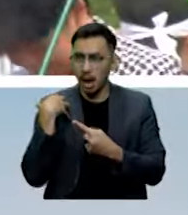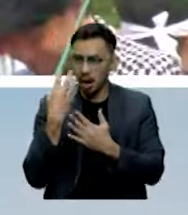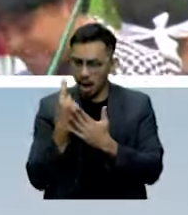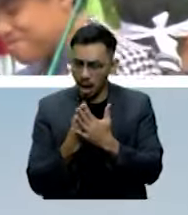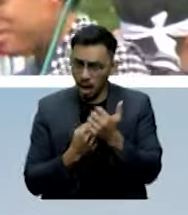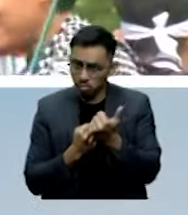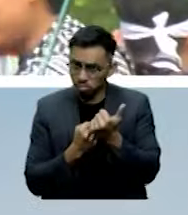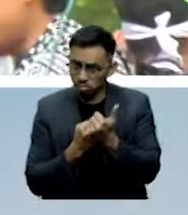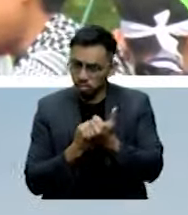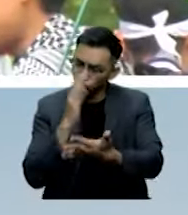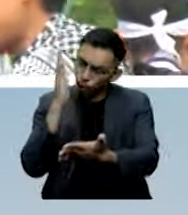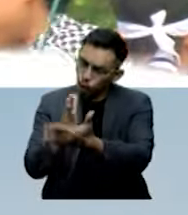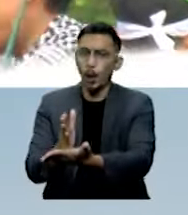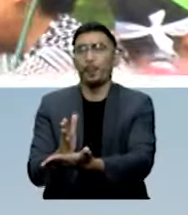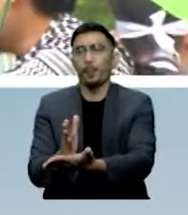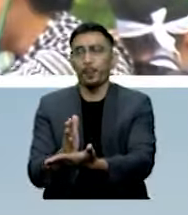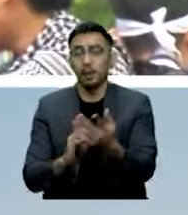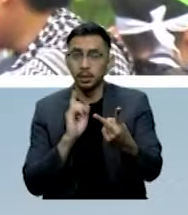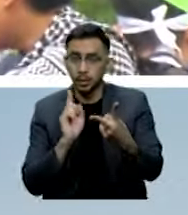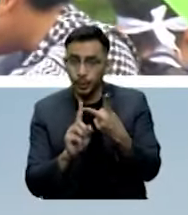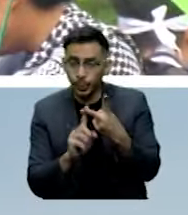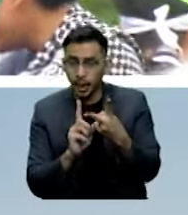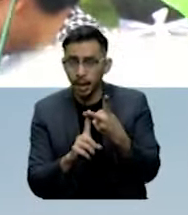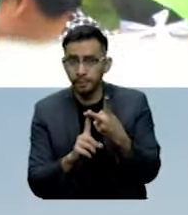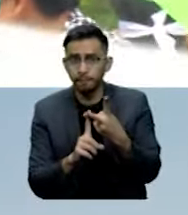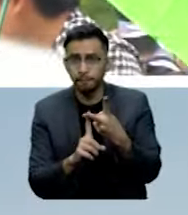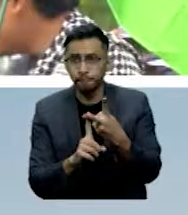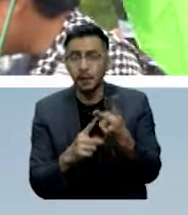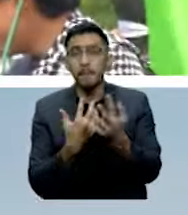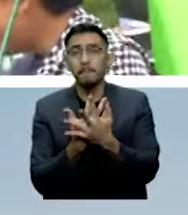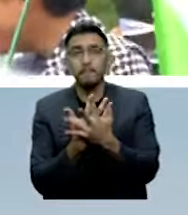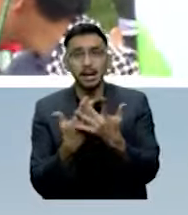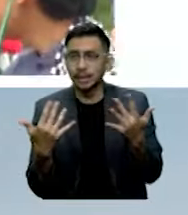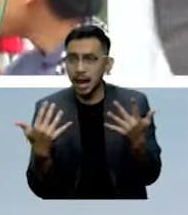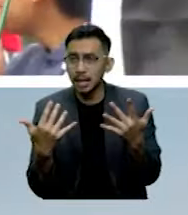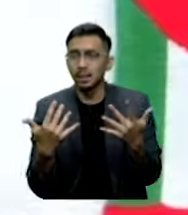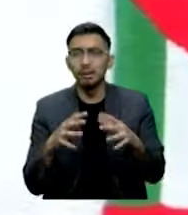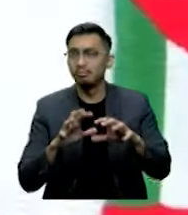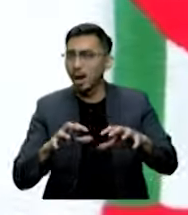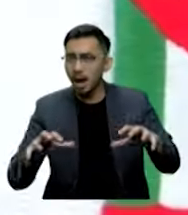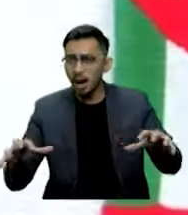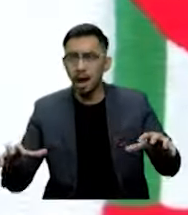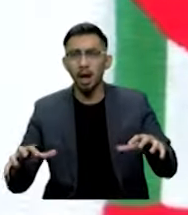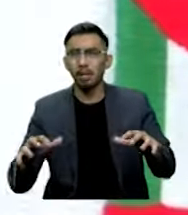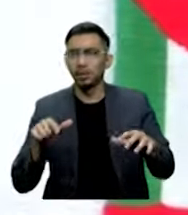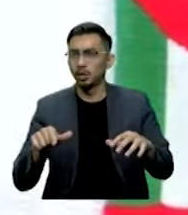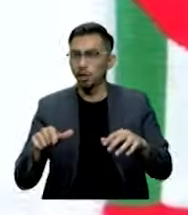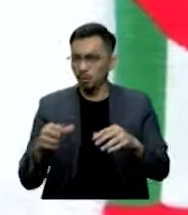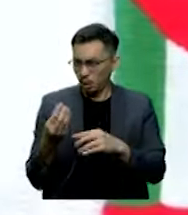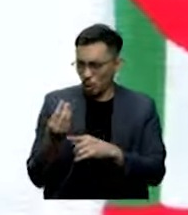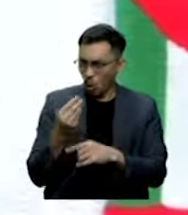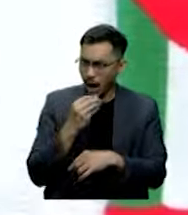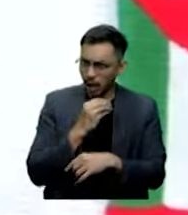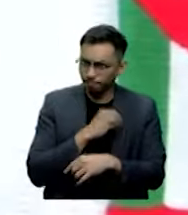terhadap Israel, dan yang kedua adalah tuntutan untuk masyarakat memboikot produk-produk yang secara jelas memberikan dukungan